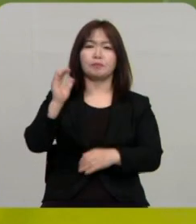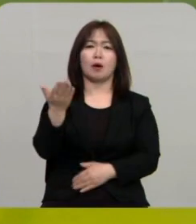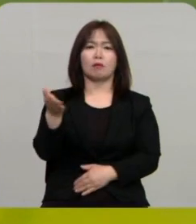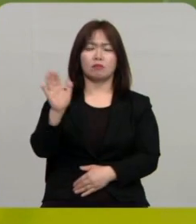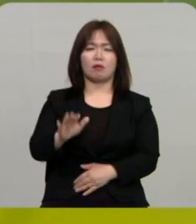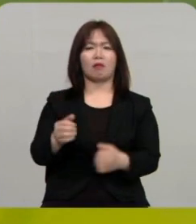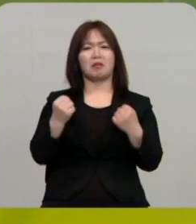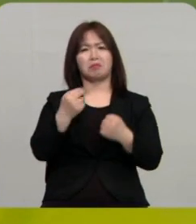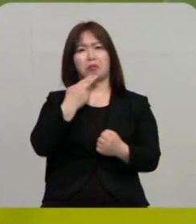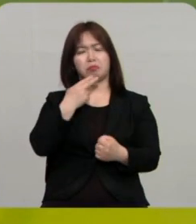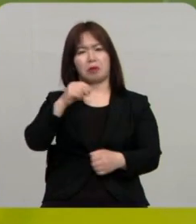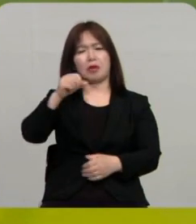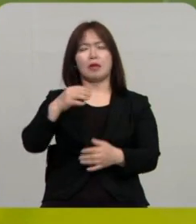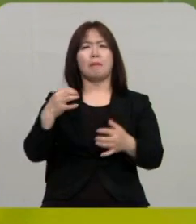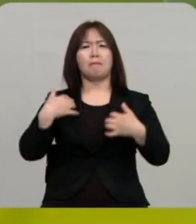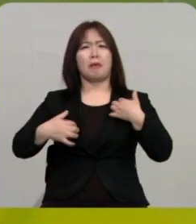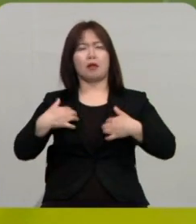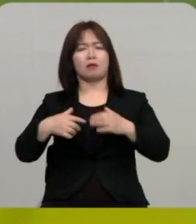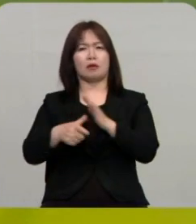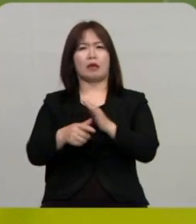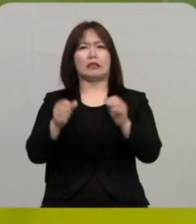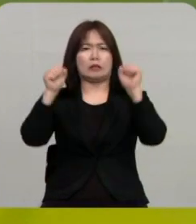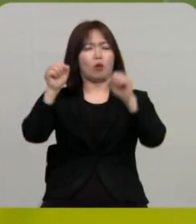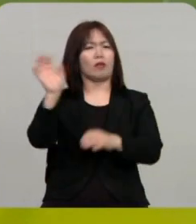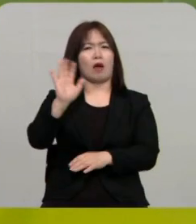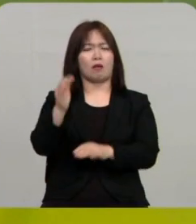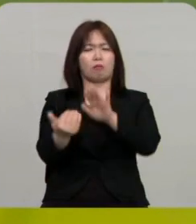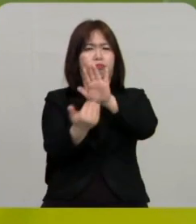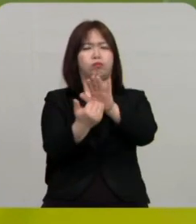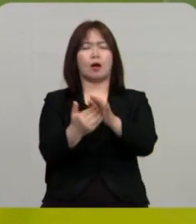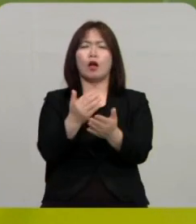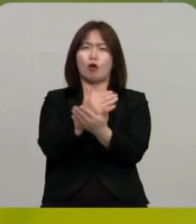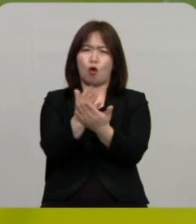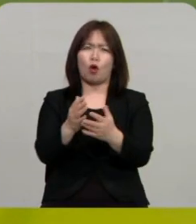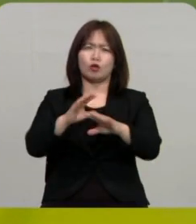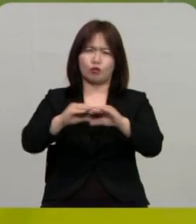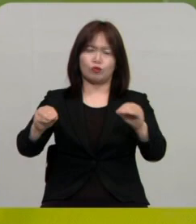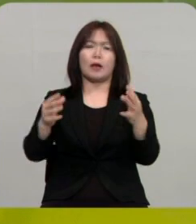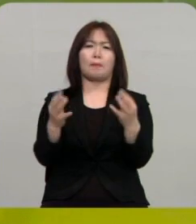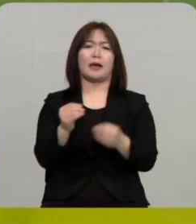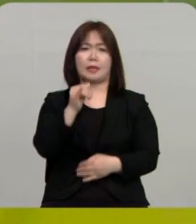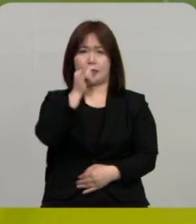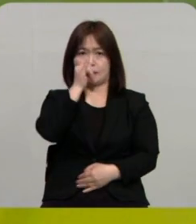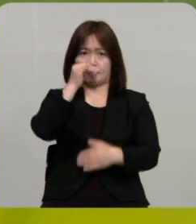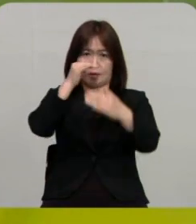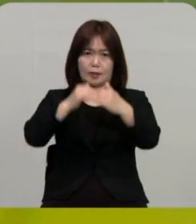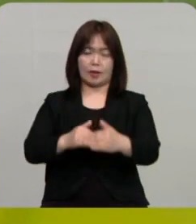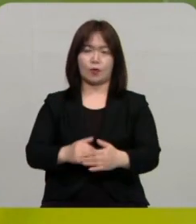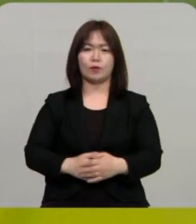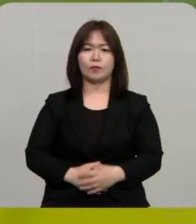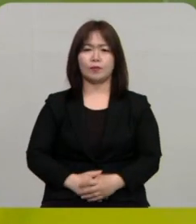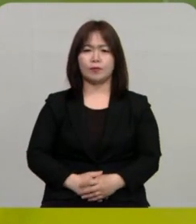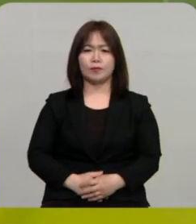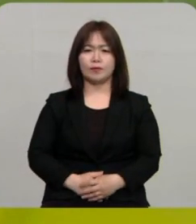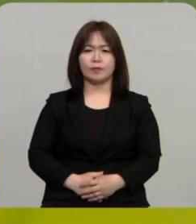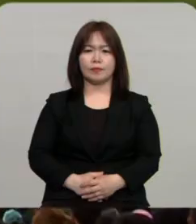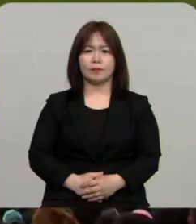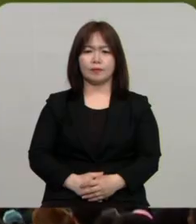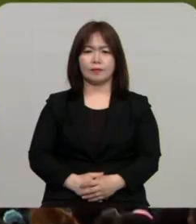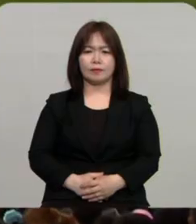경기에 계속되는 팬들의 응원 거부, 이렇게 풀어야 할 숙제가 많습니다. 이종환 기자입니다.